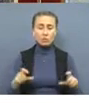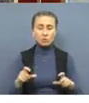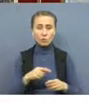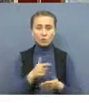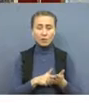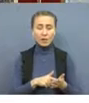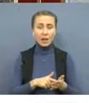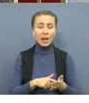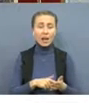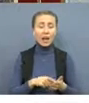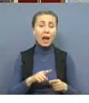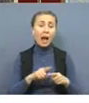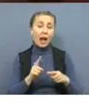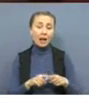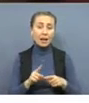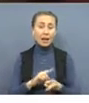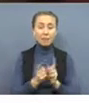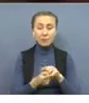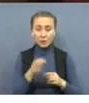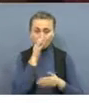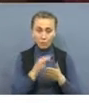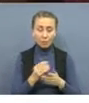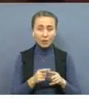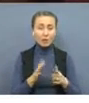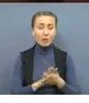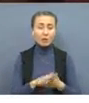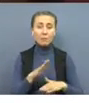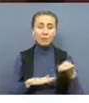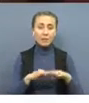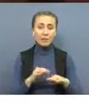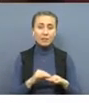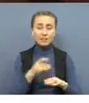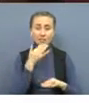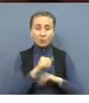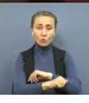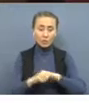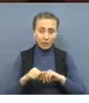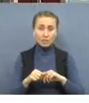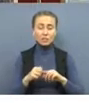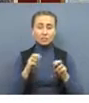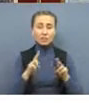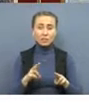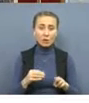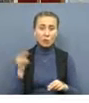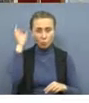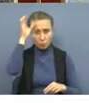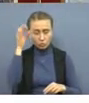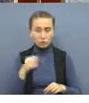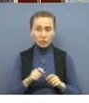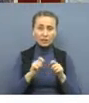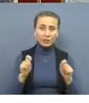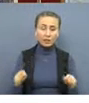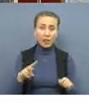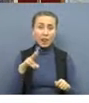опытом – очень популярная практика. Мы занимаемся научной деятельностью. Зарубежные специалисты и ученые приезжают к нам и создают лаборатории. Они